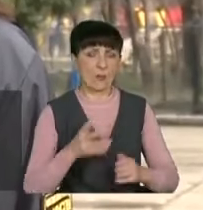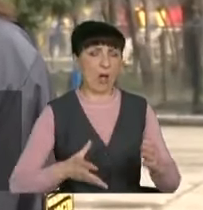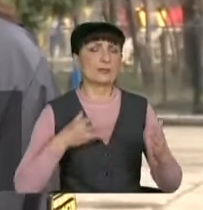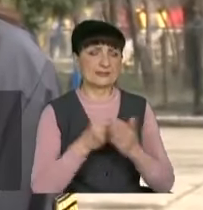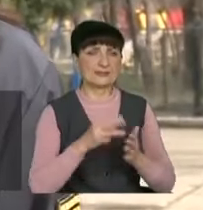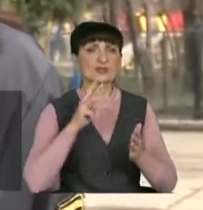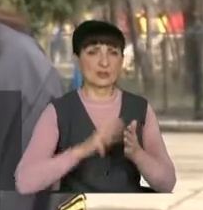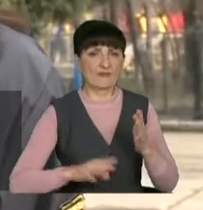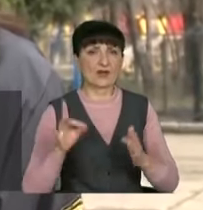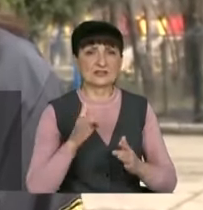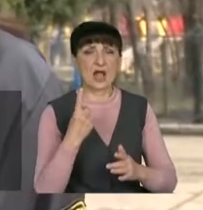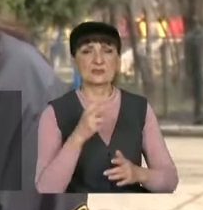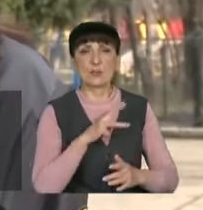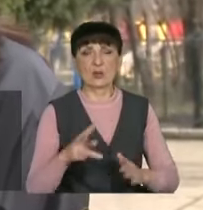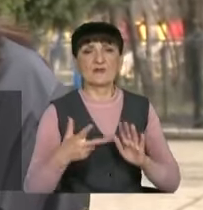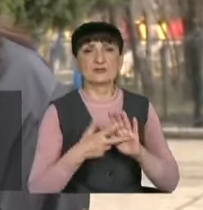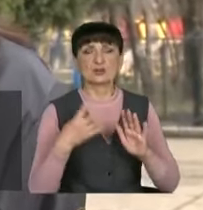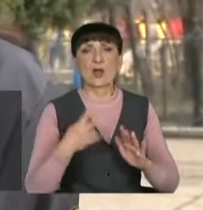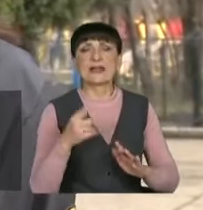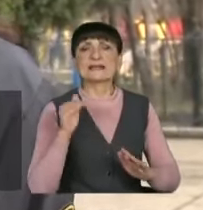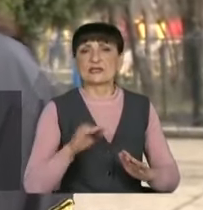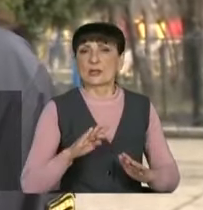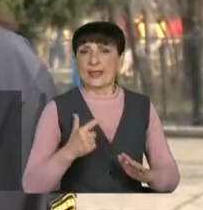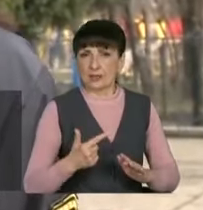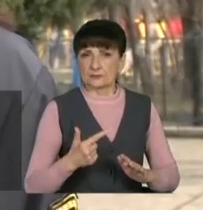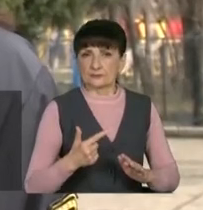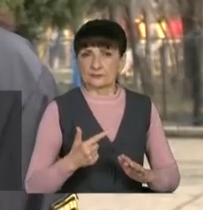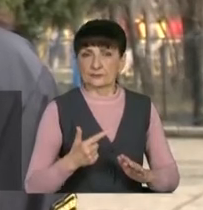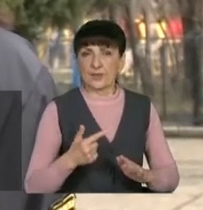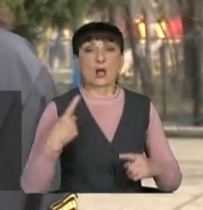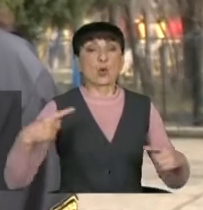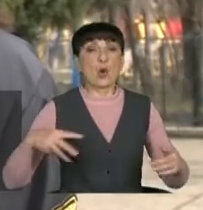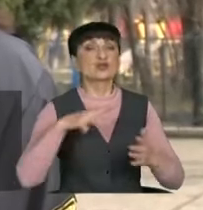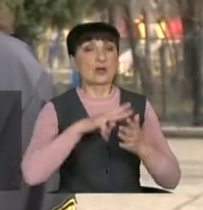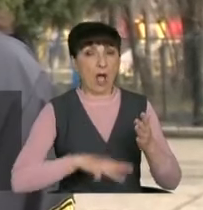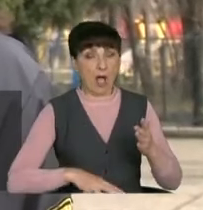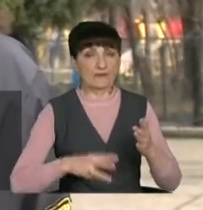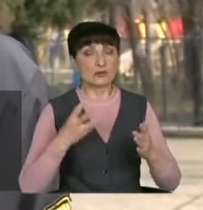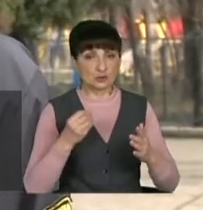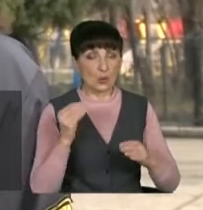штраф в размере 1 миллиона 841 тысячи тенге. По другому штрафу